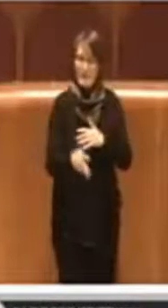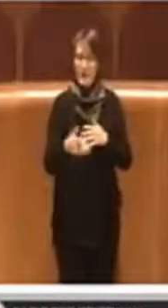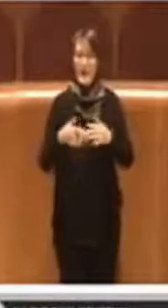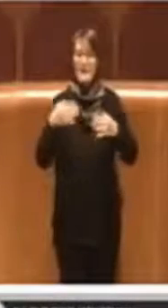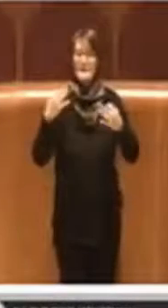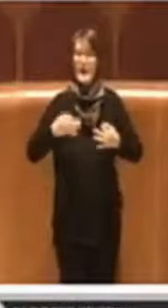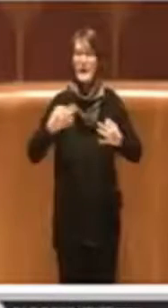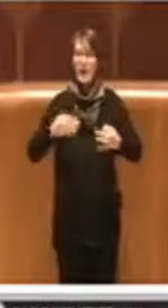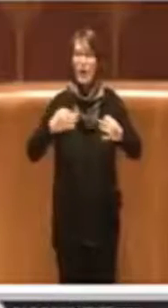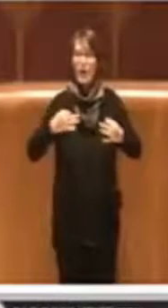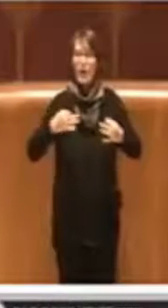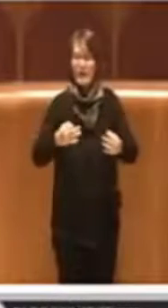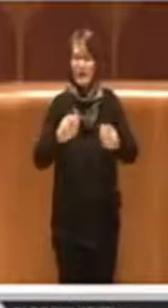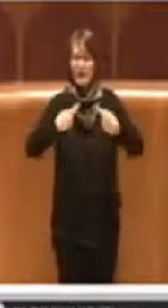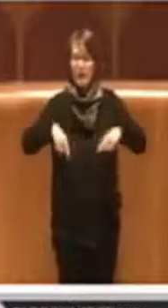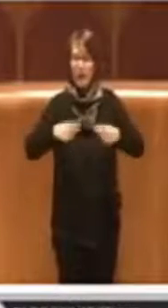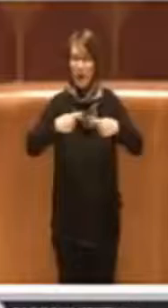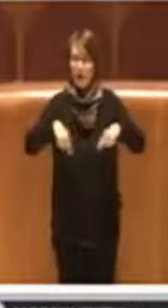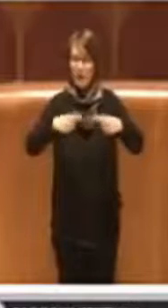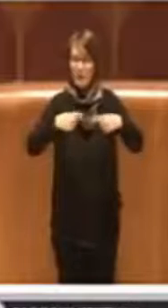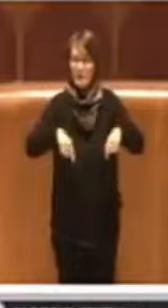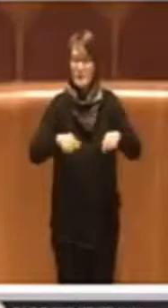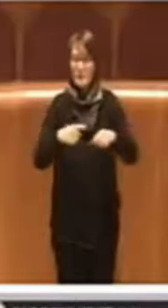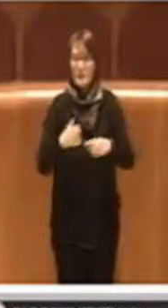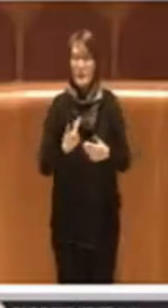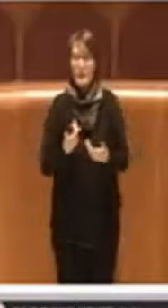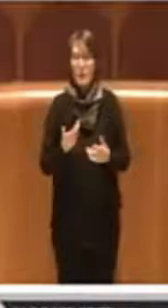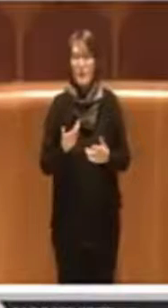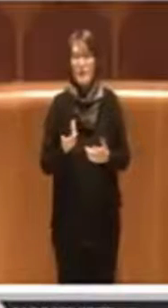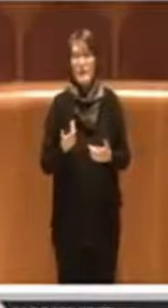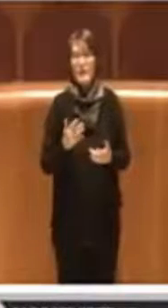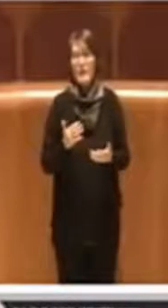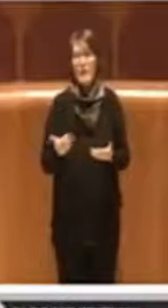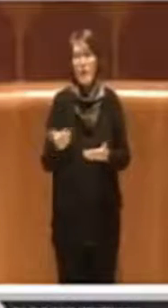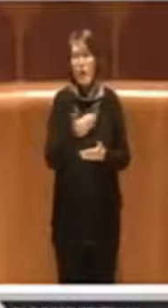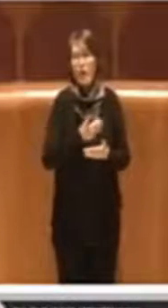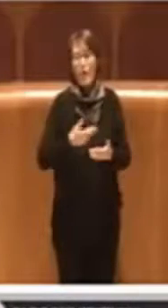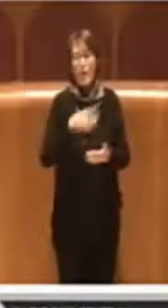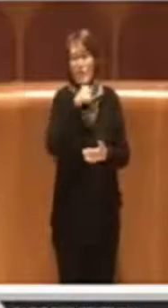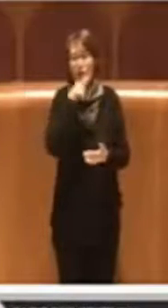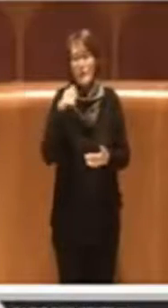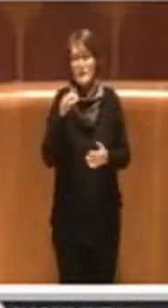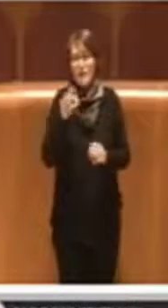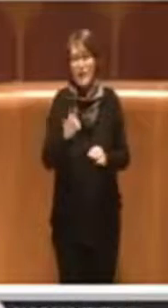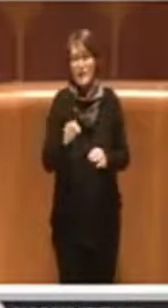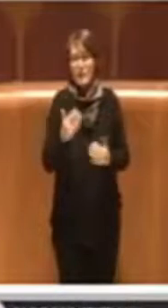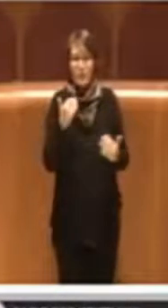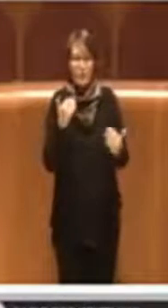dello svolgimento delle sedute e tutto quello che viene richiesto appunto per le sedute dell'Assemblea.